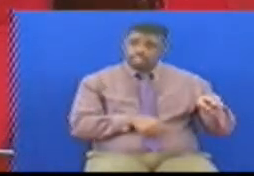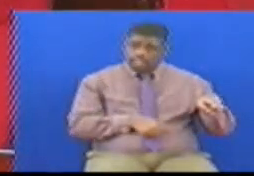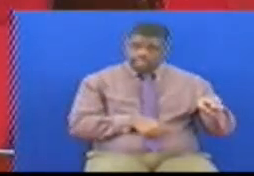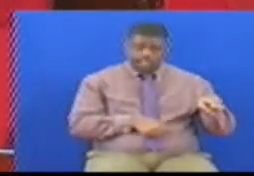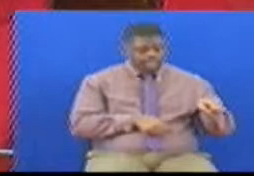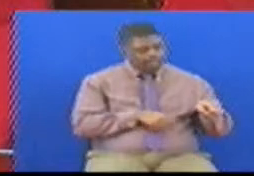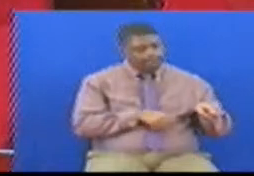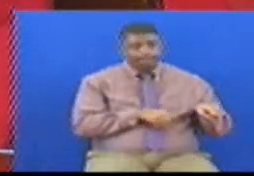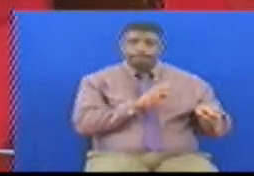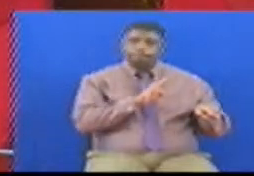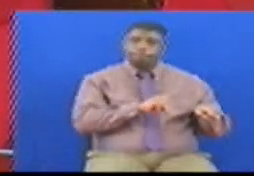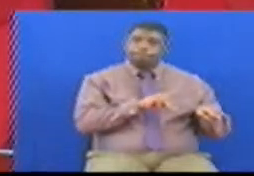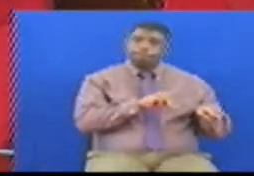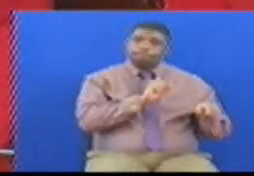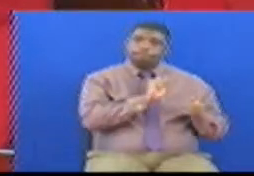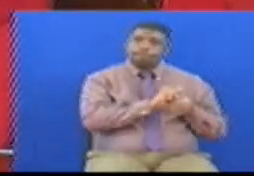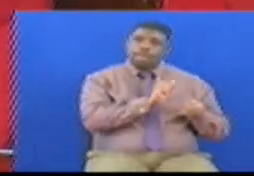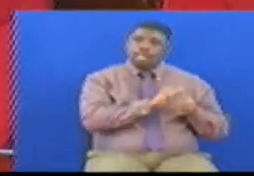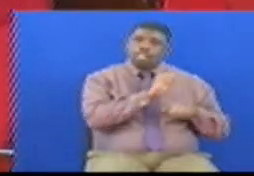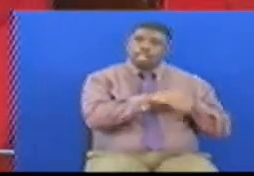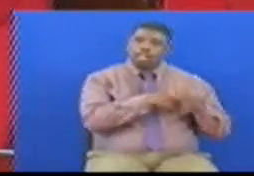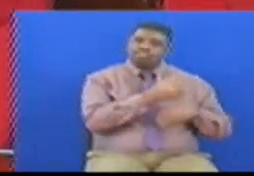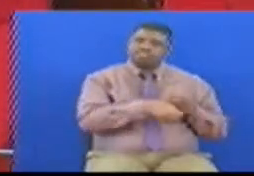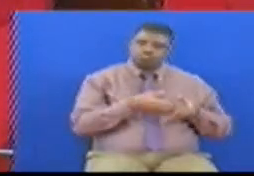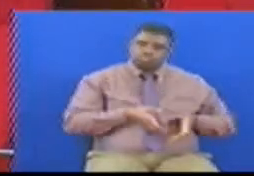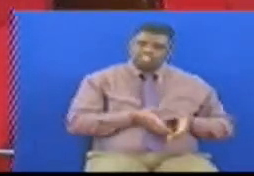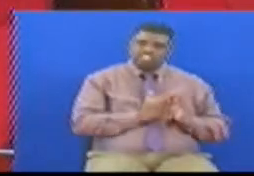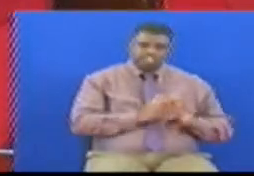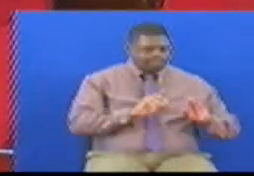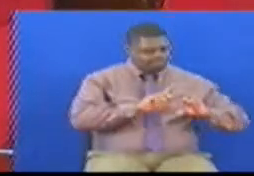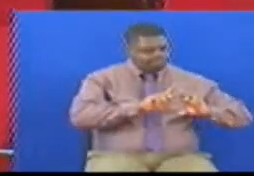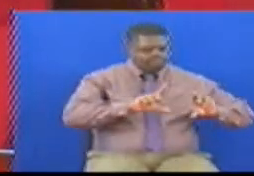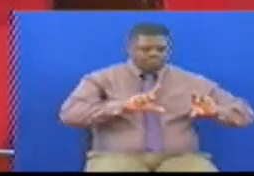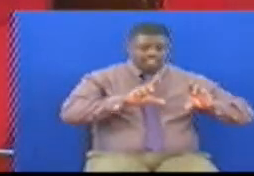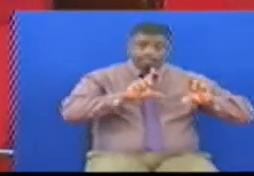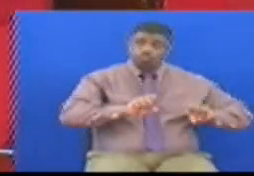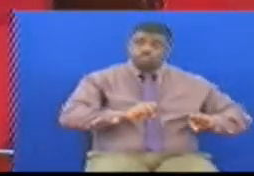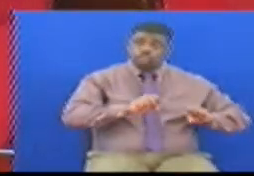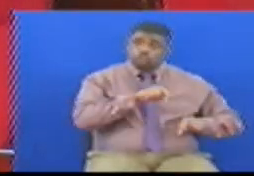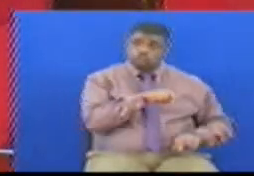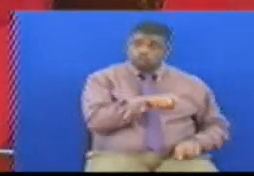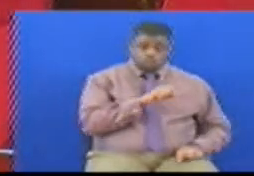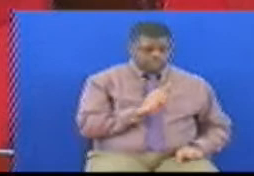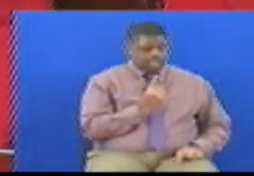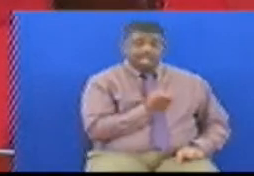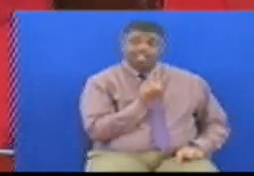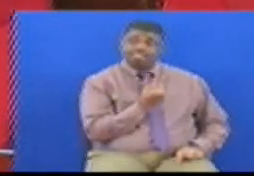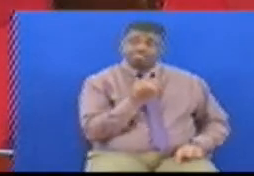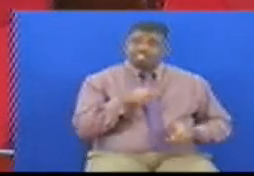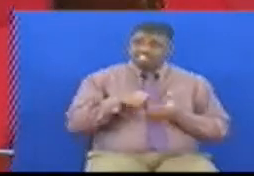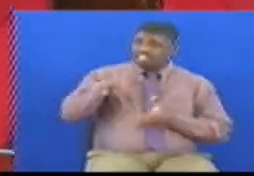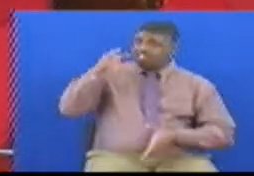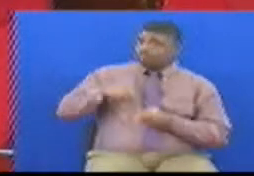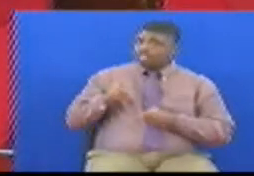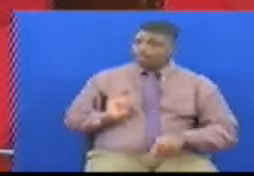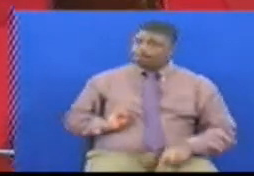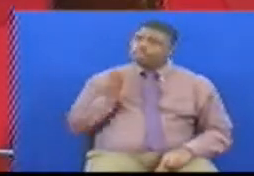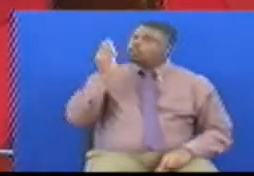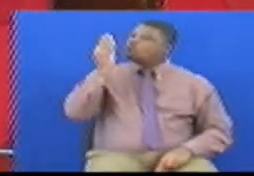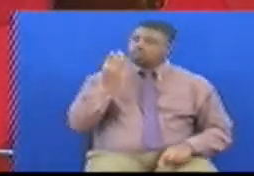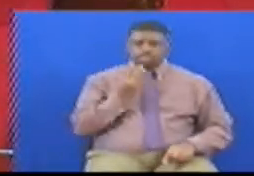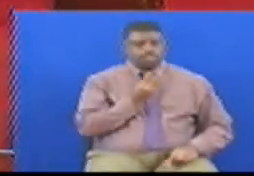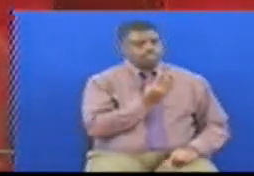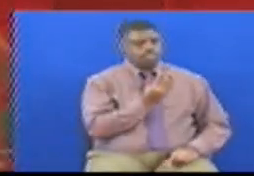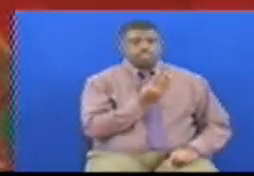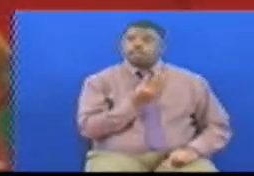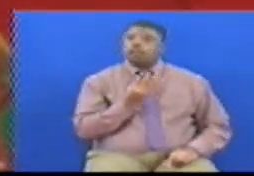katika utunzaji wa malighafi na za uzalishaji vya vitambulisho vya taifa zenye thamani ya shilingi bilioni 42. Na eneo